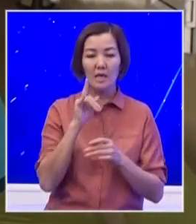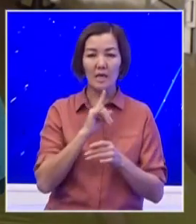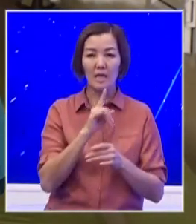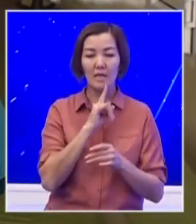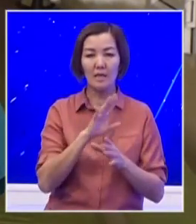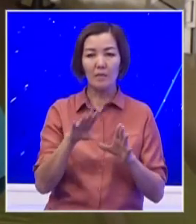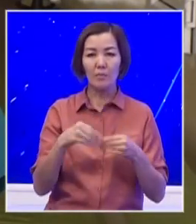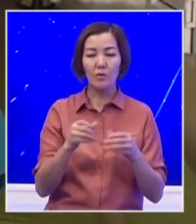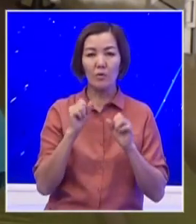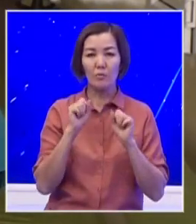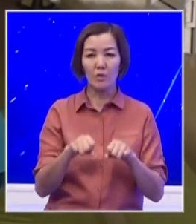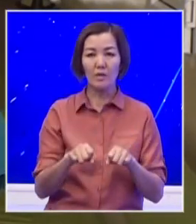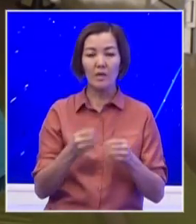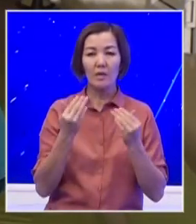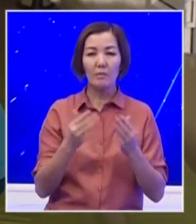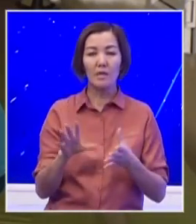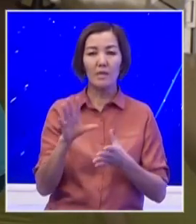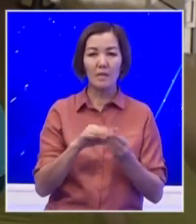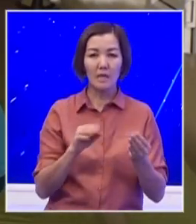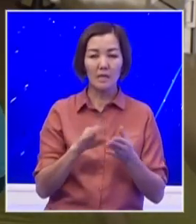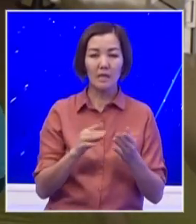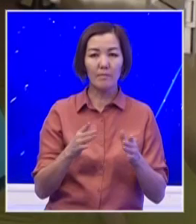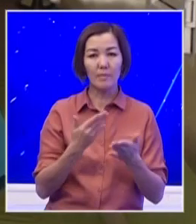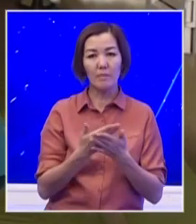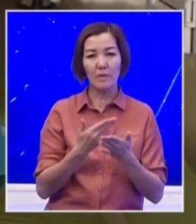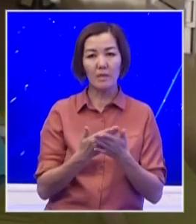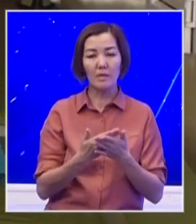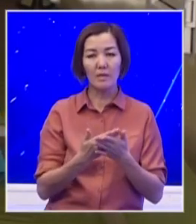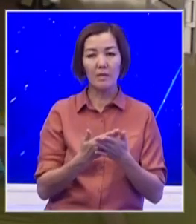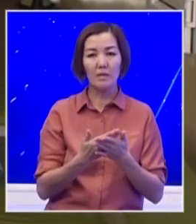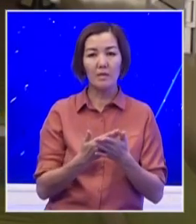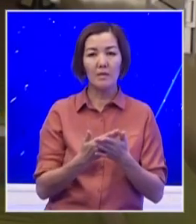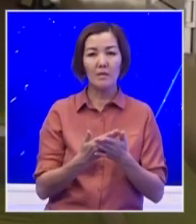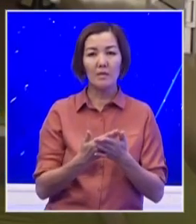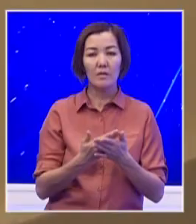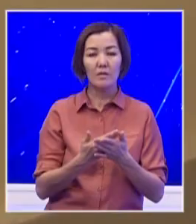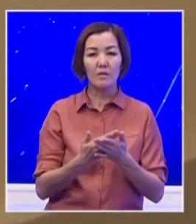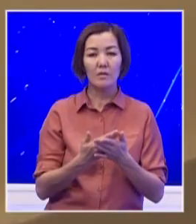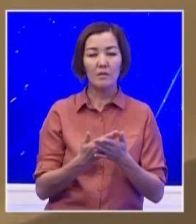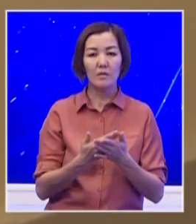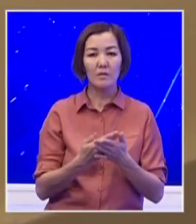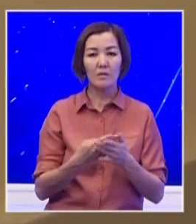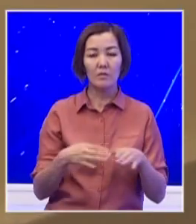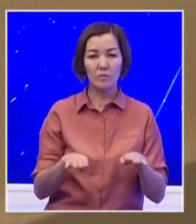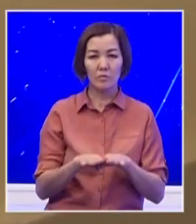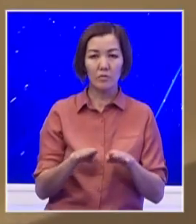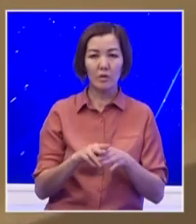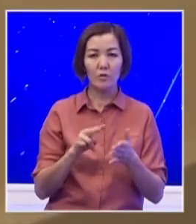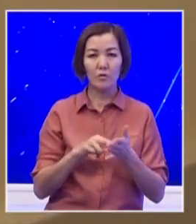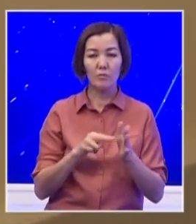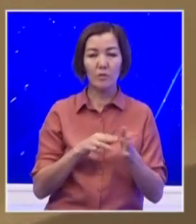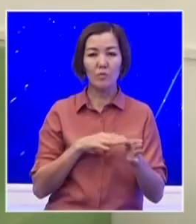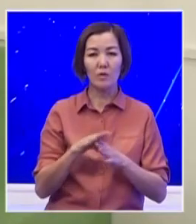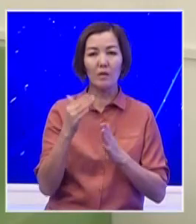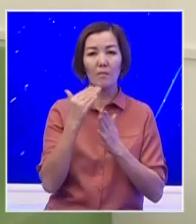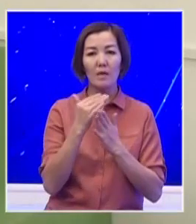жіберуге шамамыз келіп жатыр. Биылда сол маңайдағы сол көлемде болатын шығар. Бағдарлама